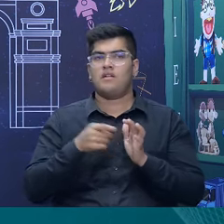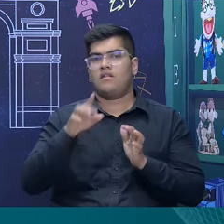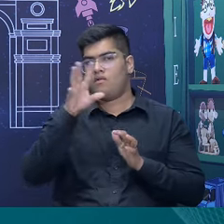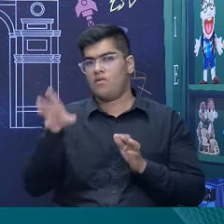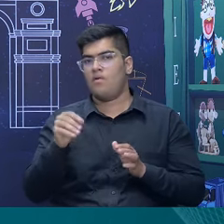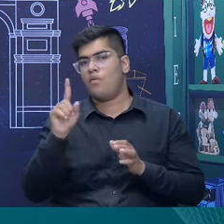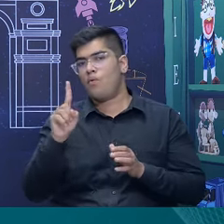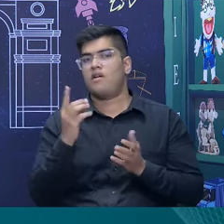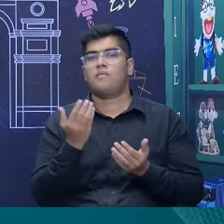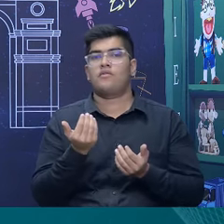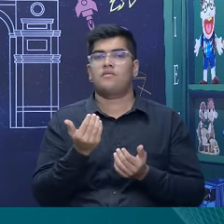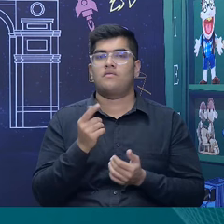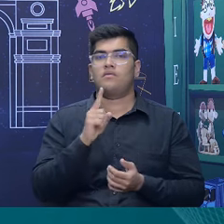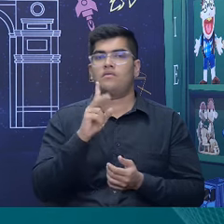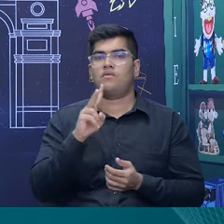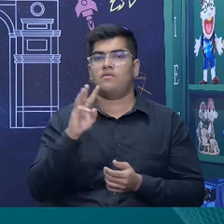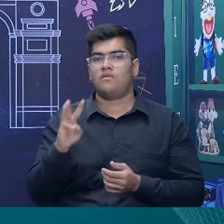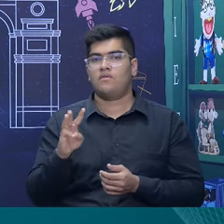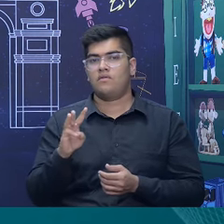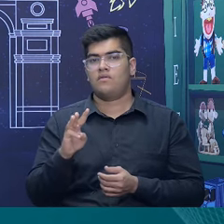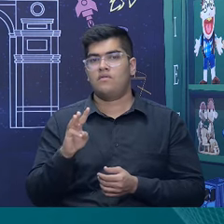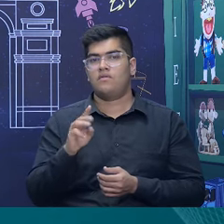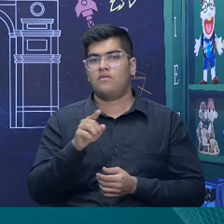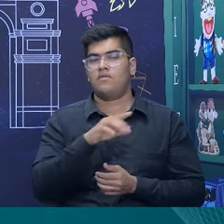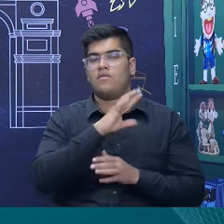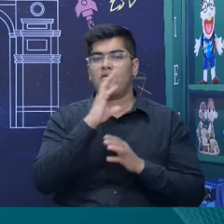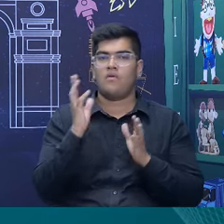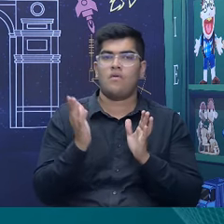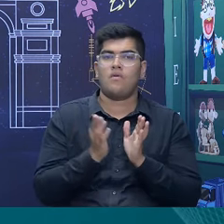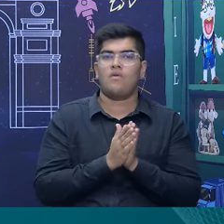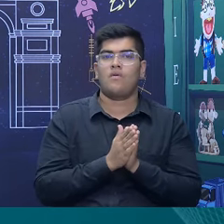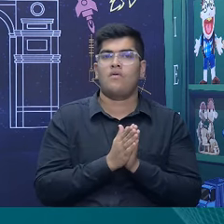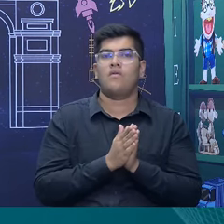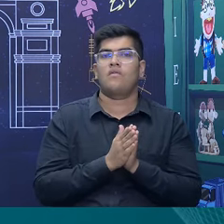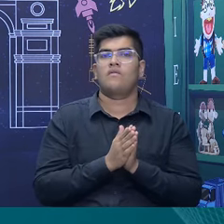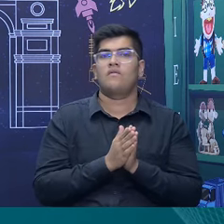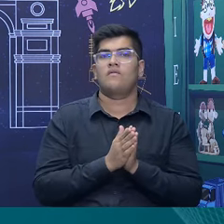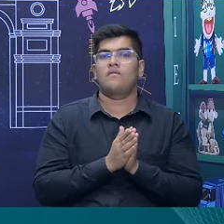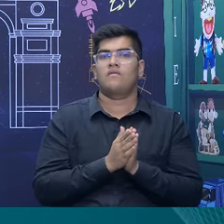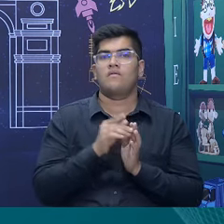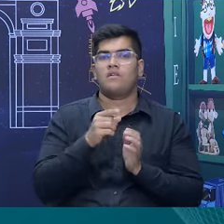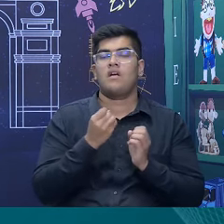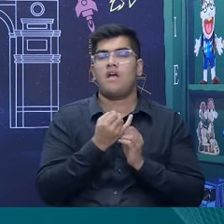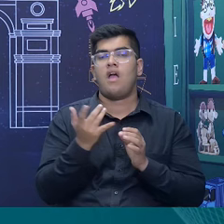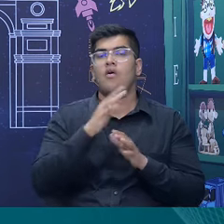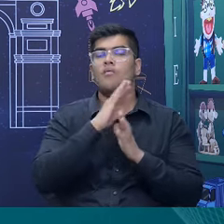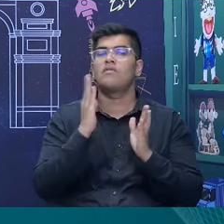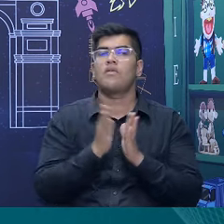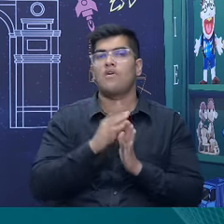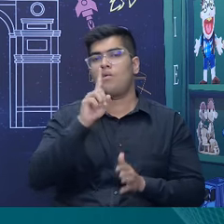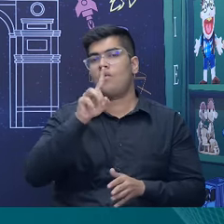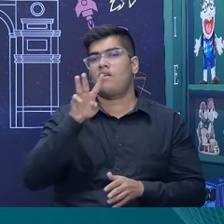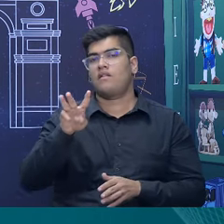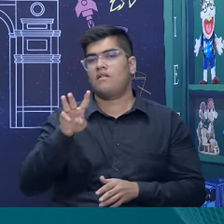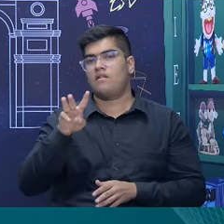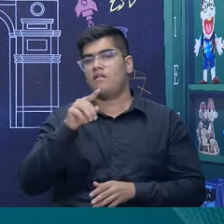एक मान सकते हैं तो 1 2 3 4 5 6 7 8 9 10 11 12 और एक ये 13 तो क्या कह सकते